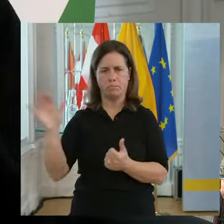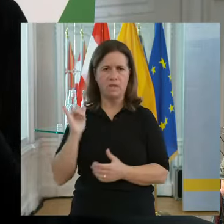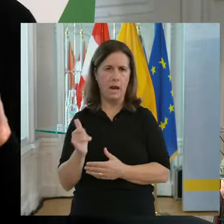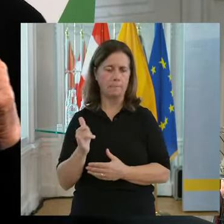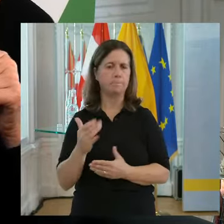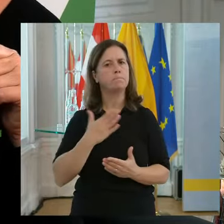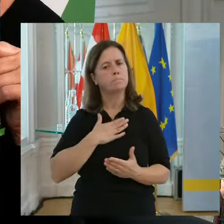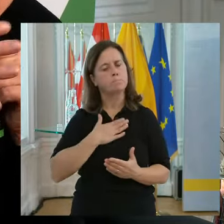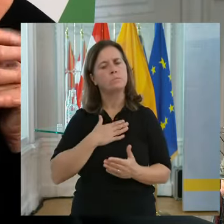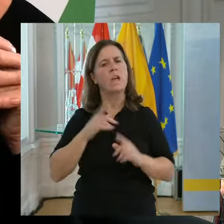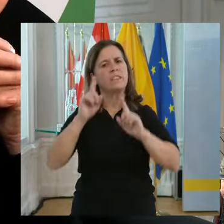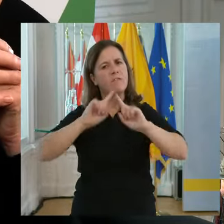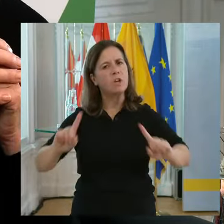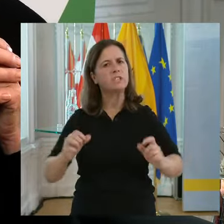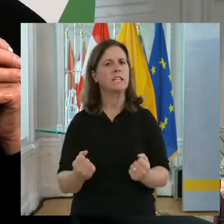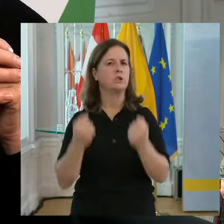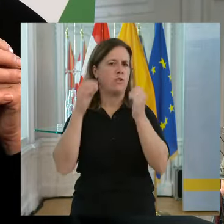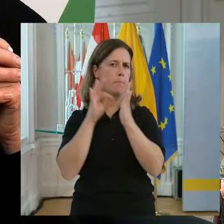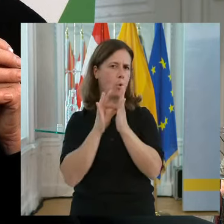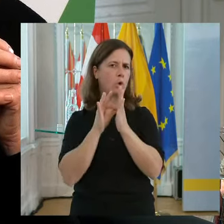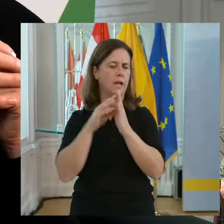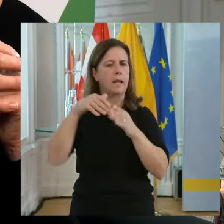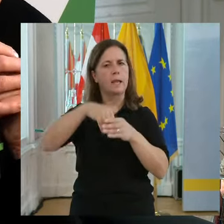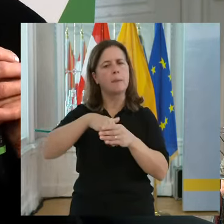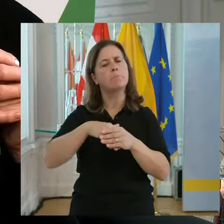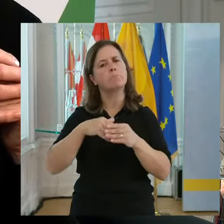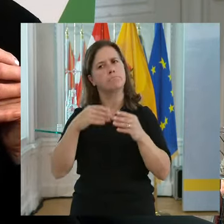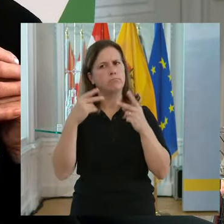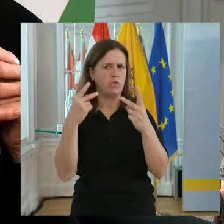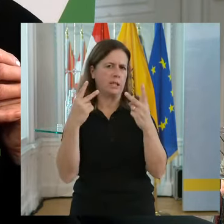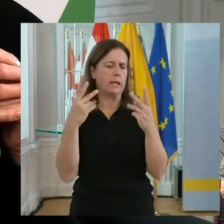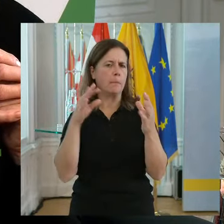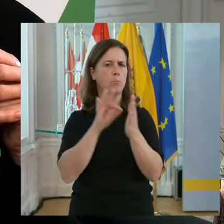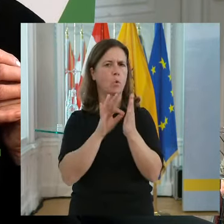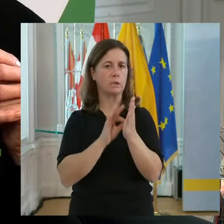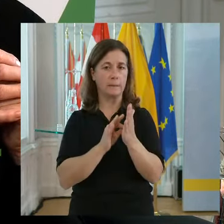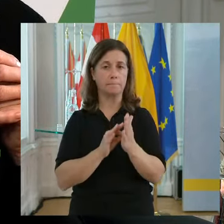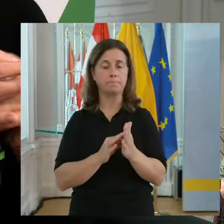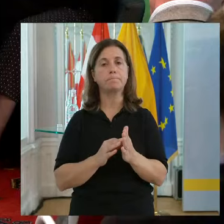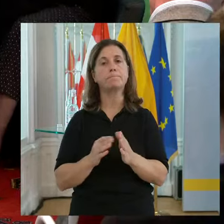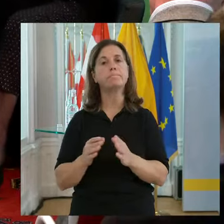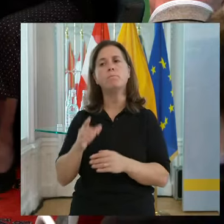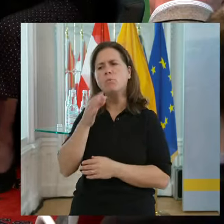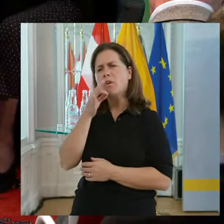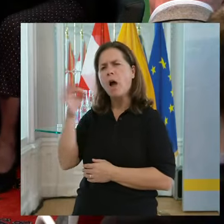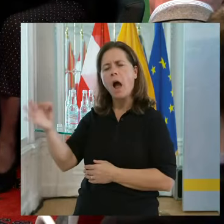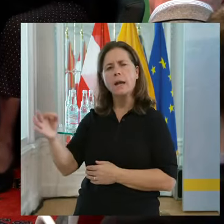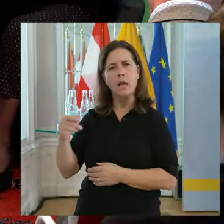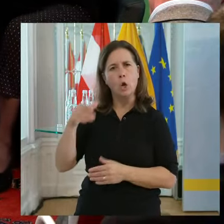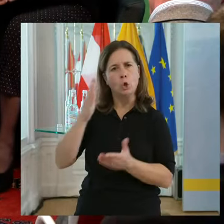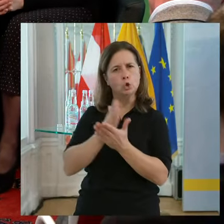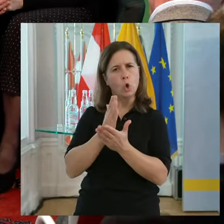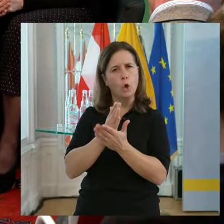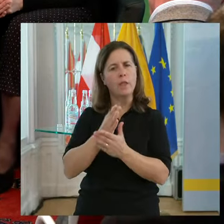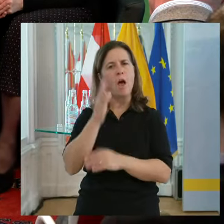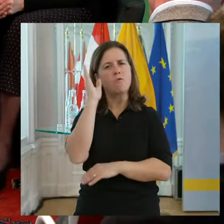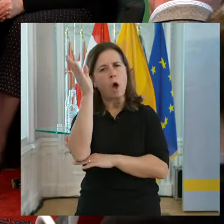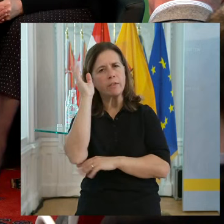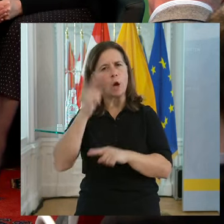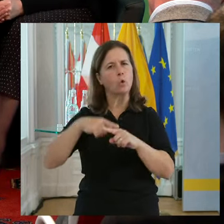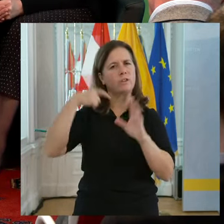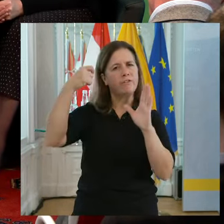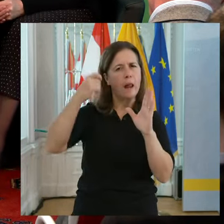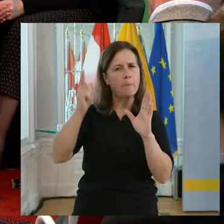so unsere Diversity-Schwerpunkte im Wesentlichen. Jetzt haben wir schon im Vortrag bzw. im Film gehört,